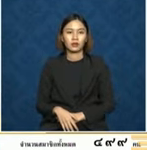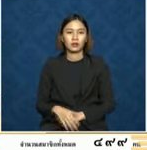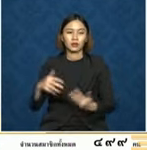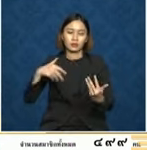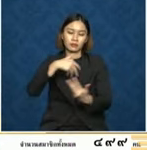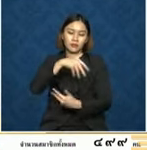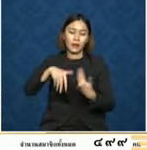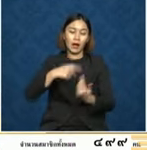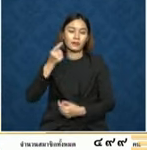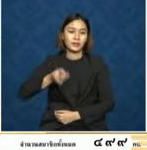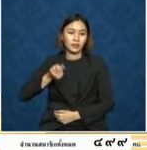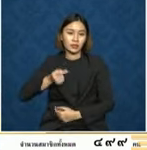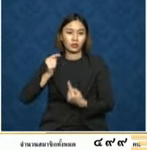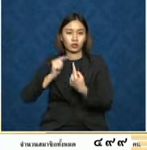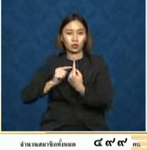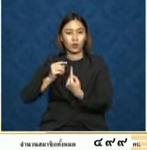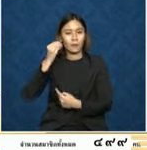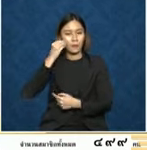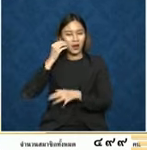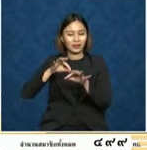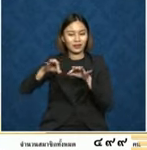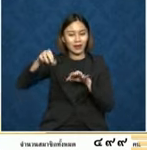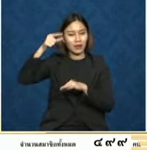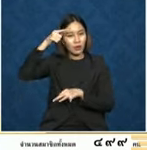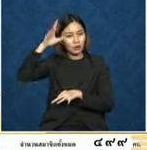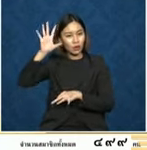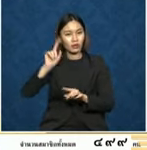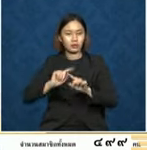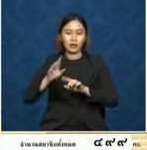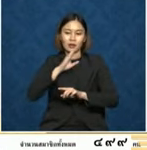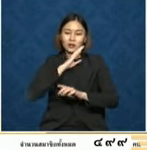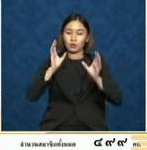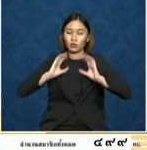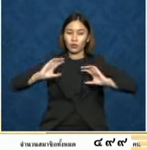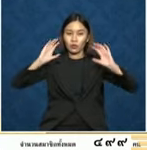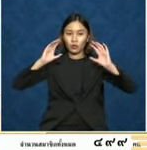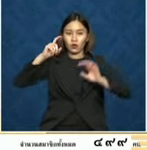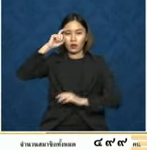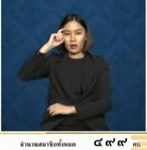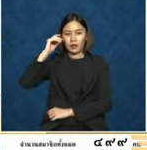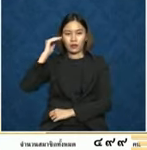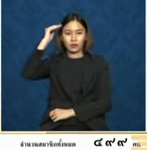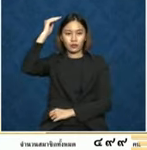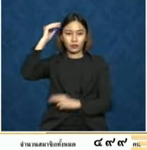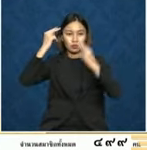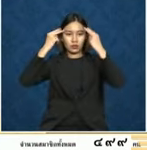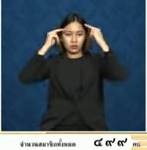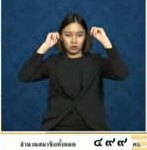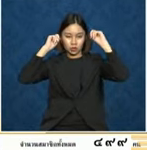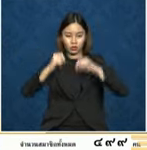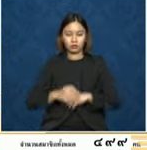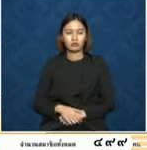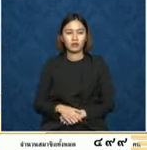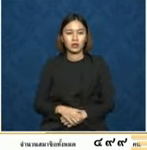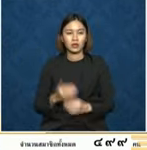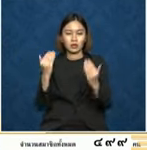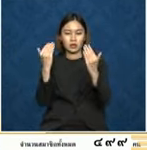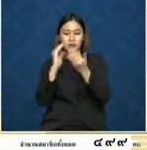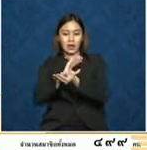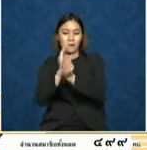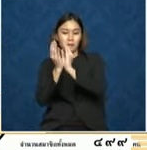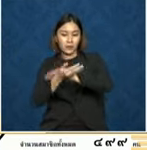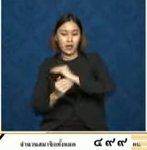องที่อยู่ในชนบทถ้ารัฐบาลท่านเศรษฐาทวีสินนายกรัฐมนตรีได้เปลี่ยนแปลงหรือการ